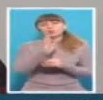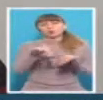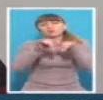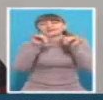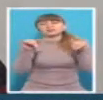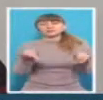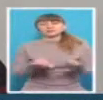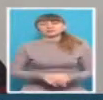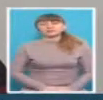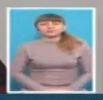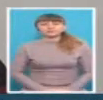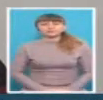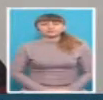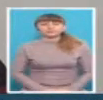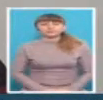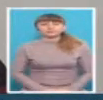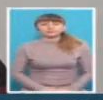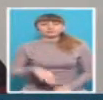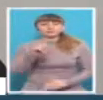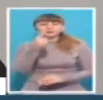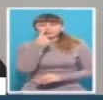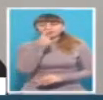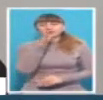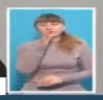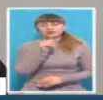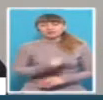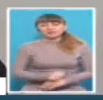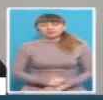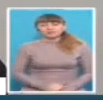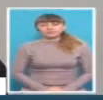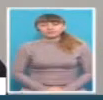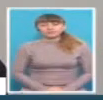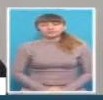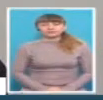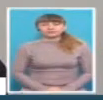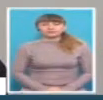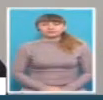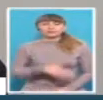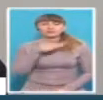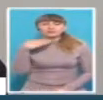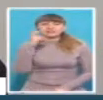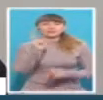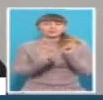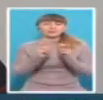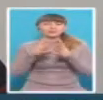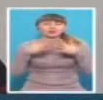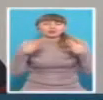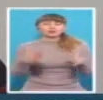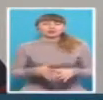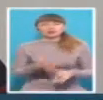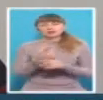ет комбинатын іске қосамыз. Жаңадан салынған, ол тек қана Қостанай облысының 4-5 ауданының проблемасын шешпейді.